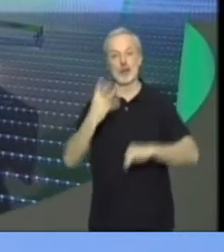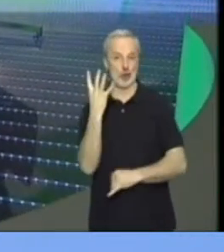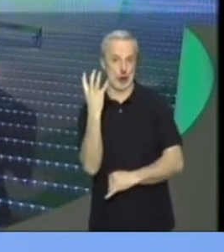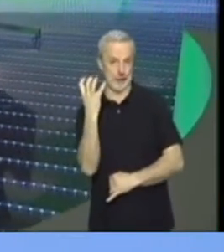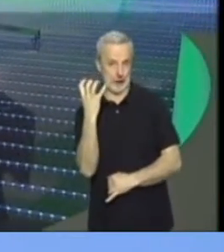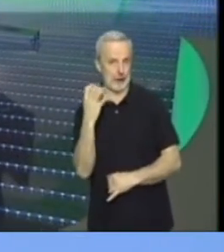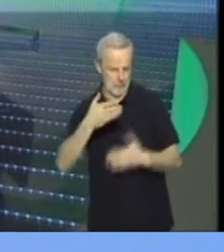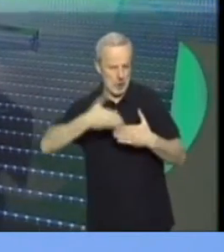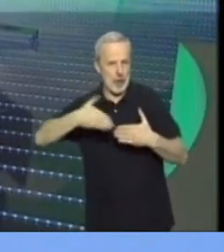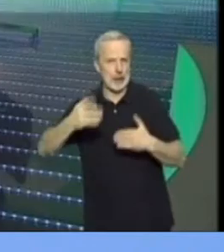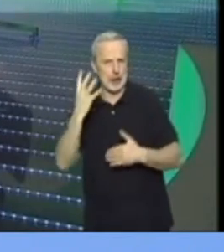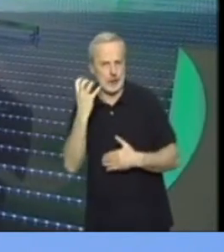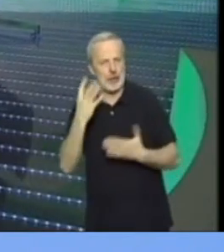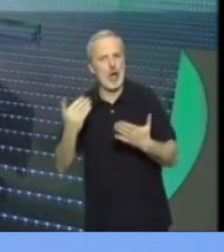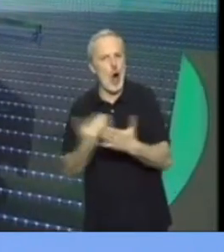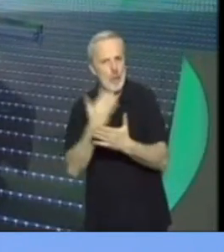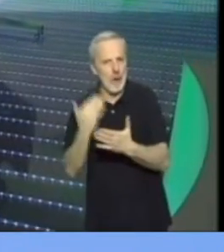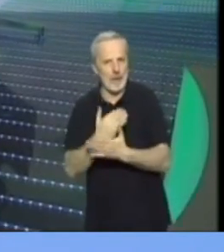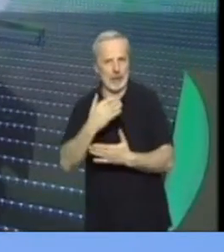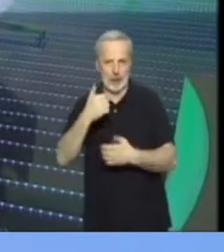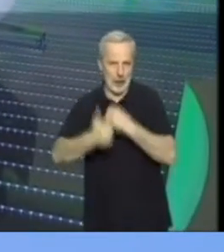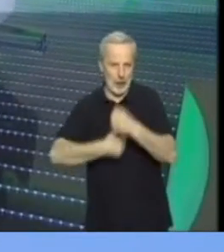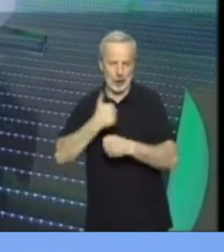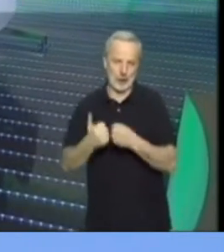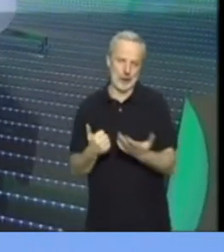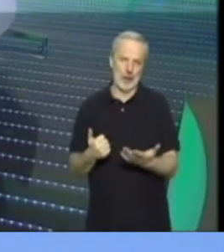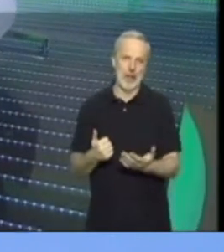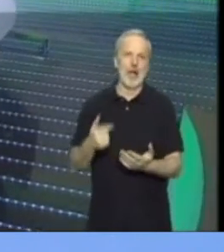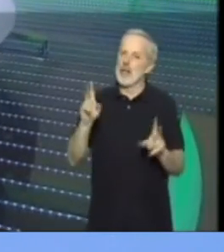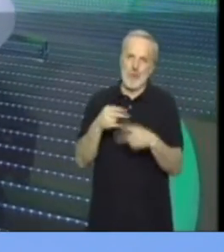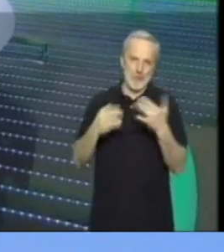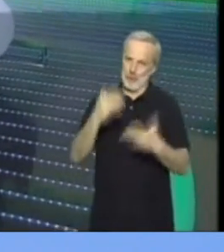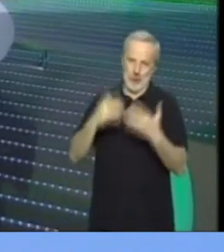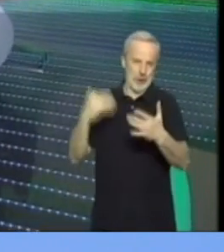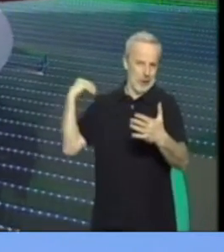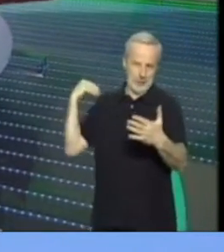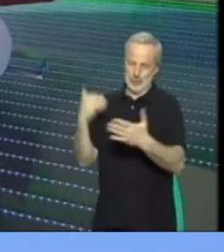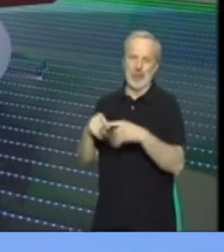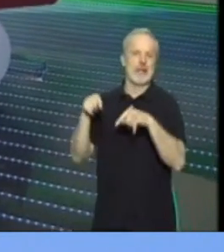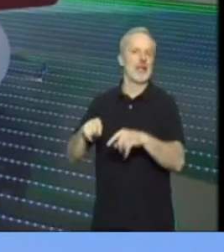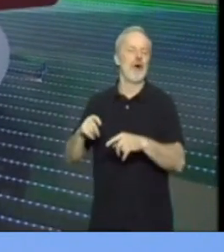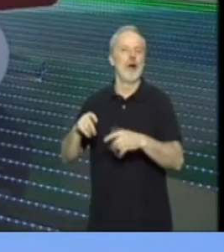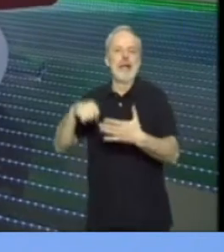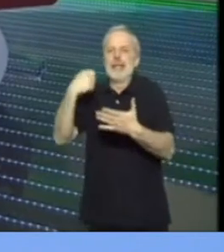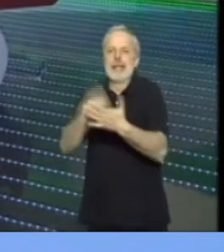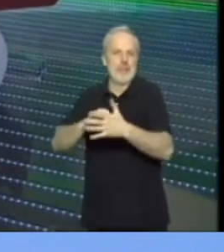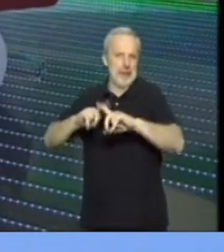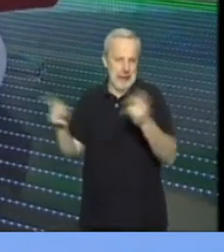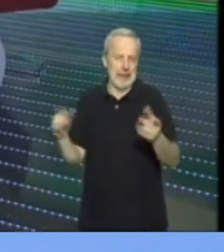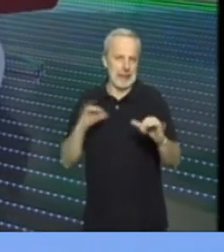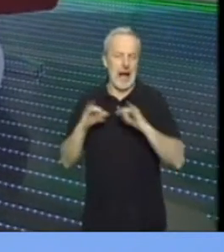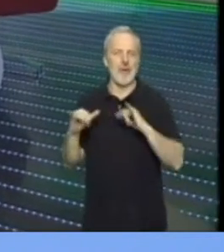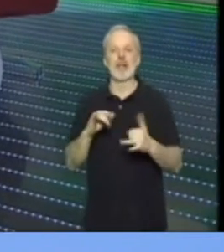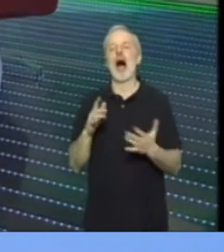obnovený ročník? Chtěl bych to počítat, kdyby se to sčítalo, ale řekněme 4. obnovený, protože je to trošku jiná kategorie, ale znovu, jak